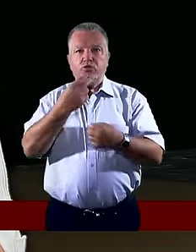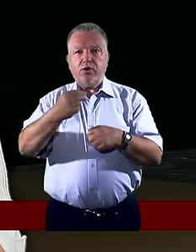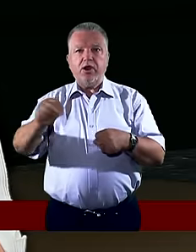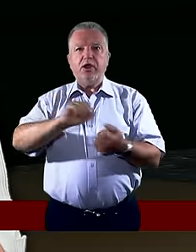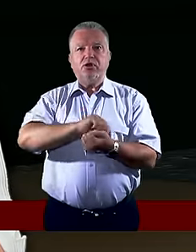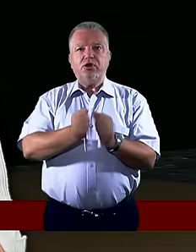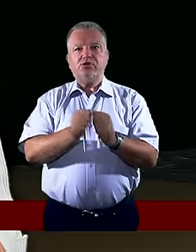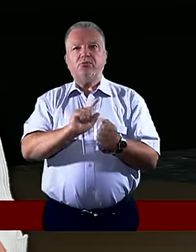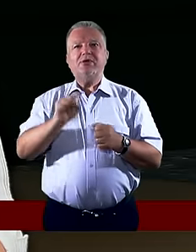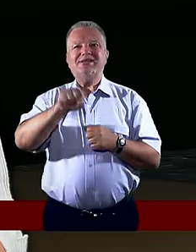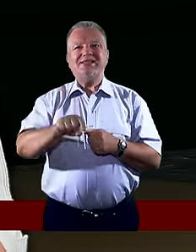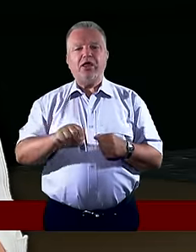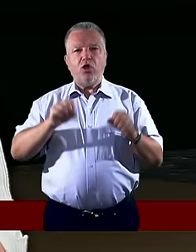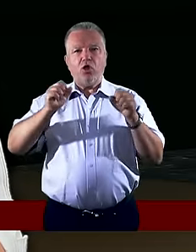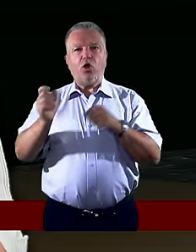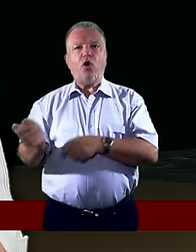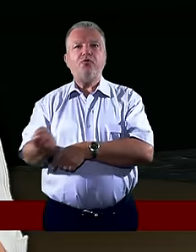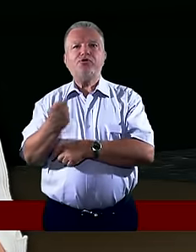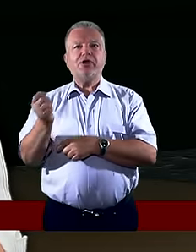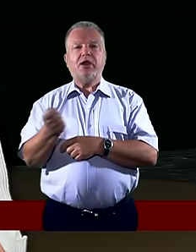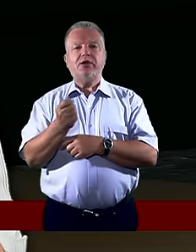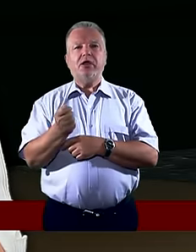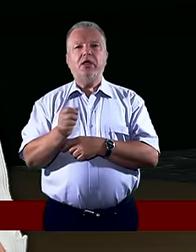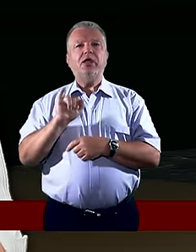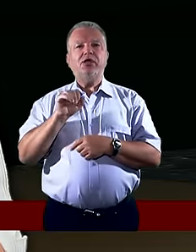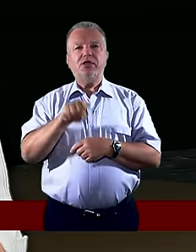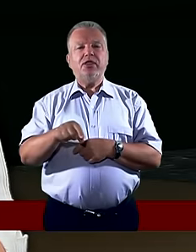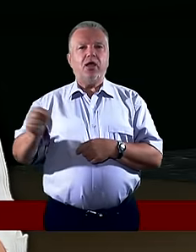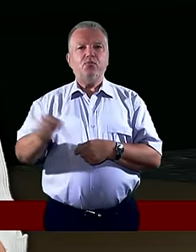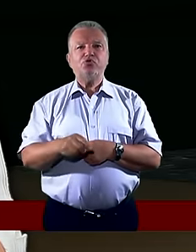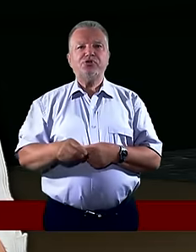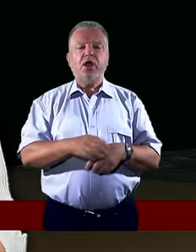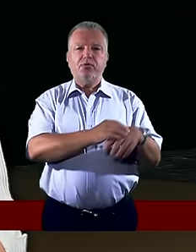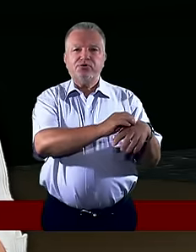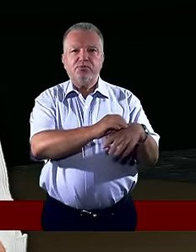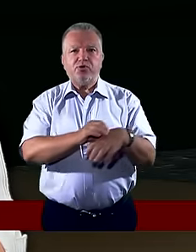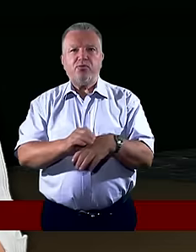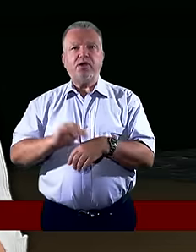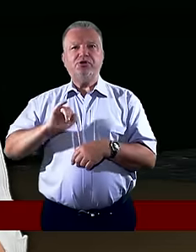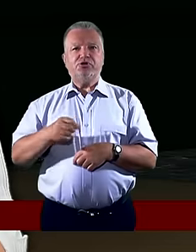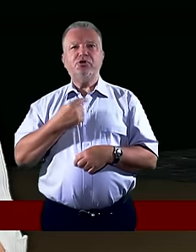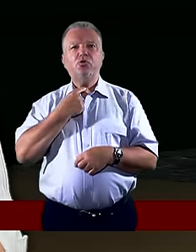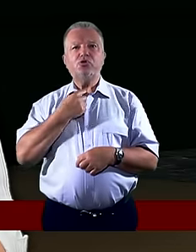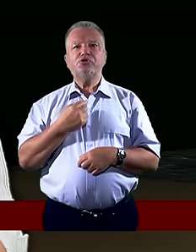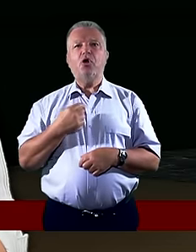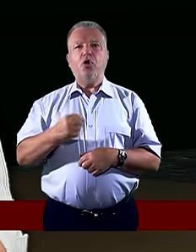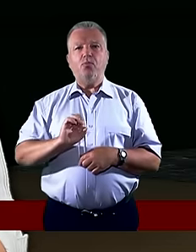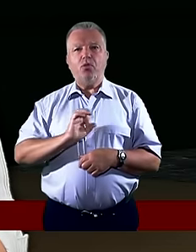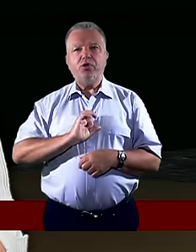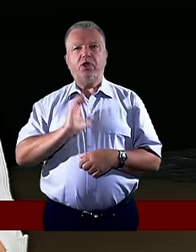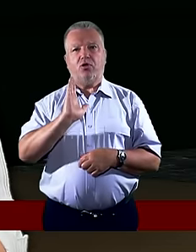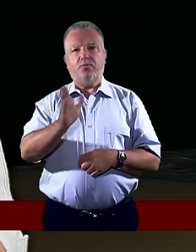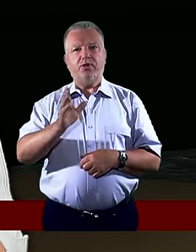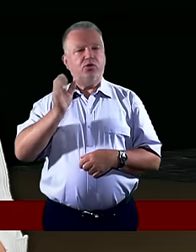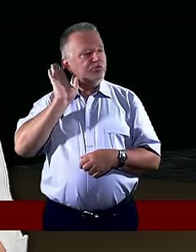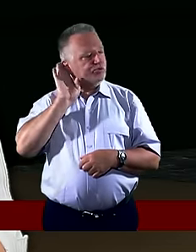tej owczarni. Również i te muszę przyprowadzić i głosu mojego słuchać będą. I będzie